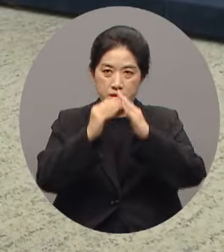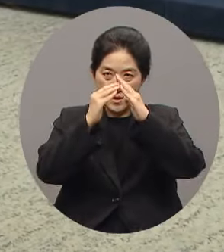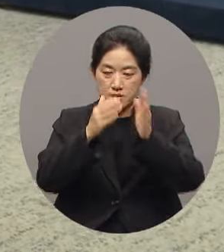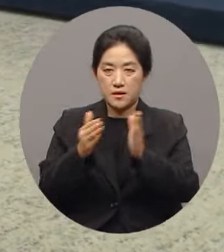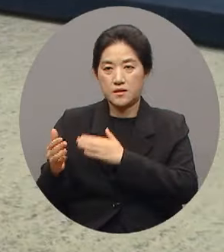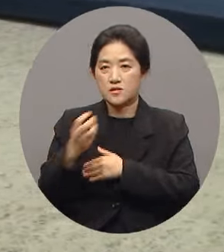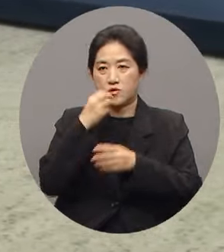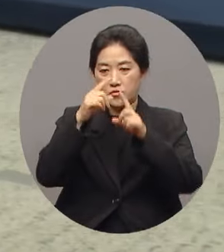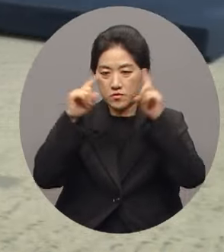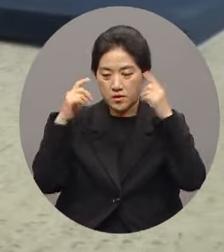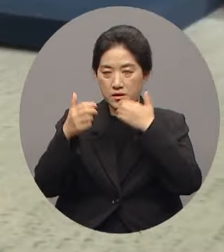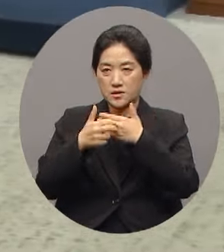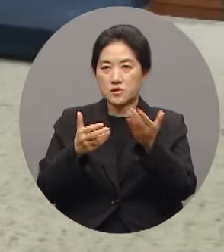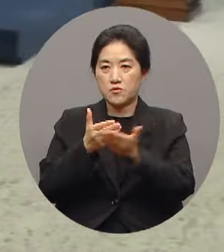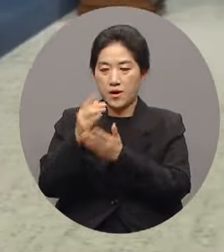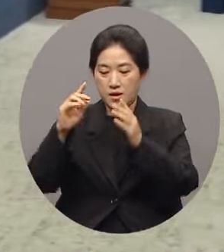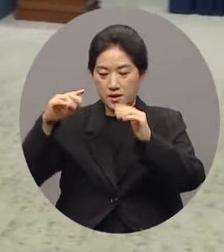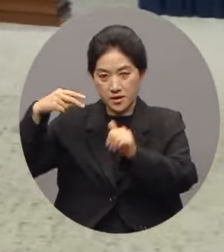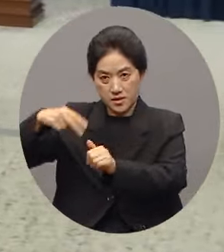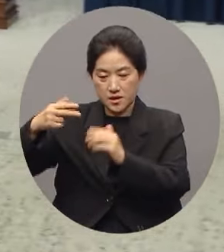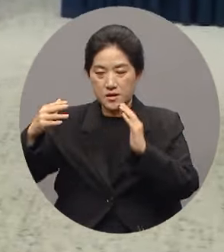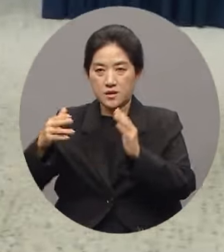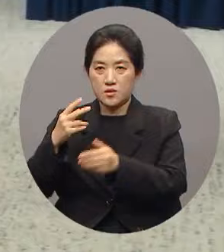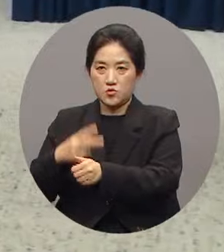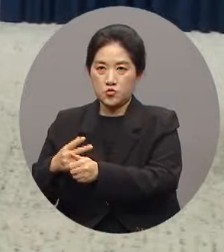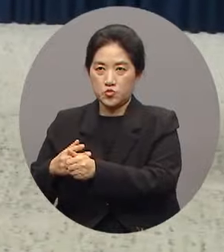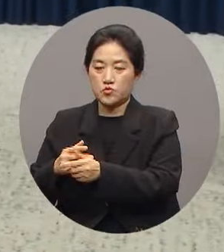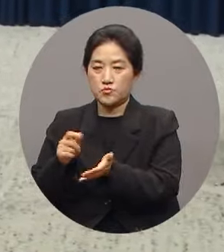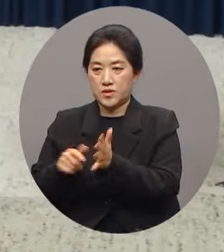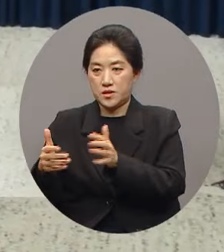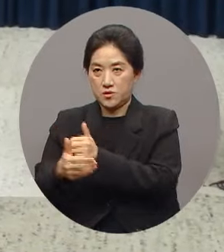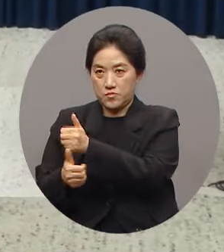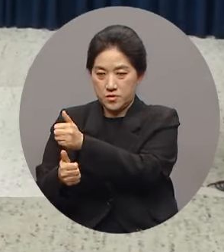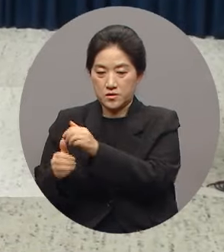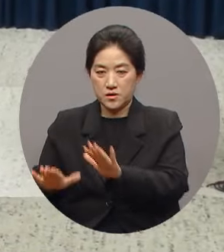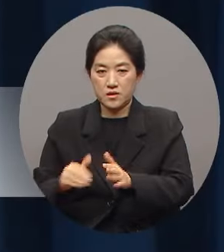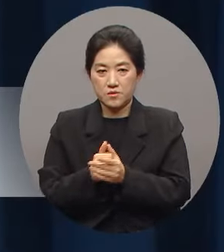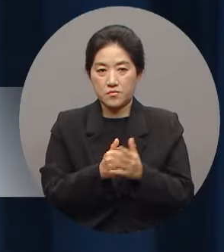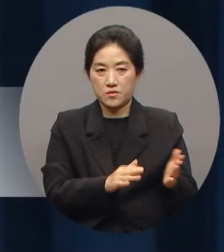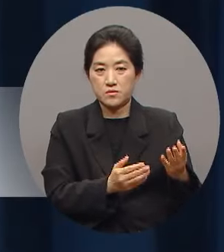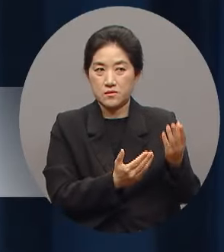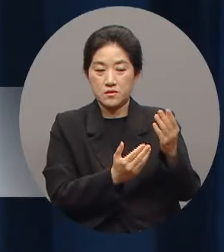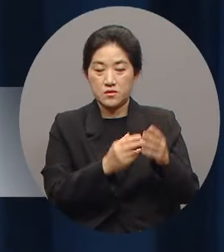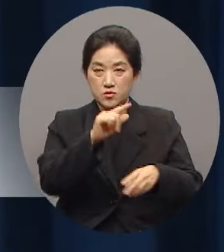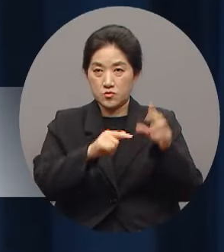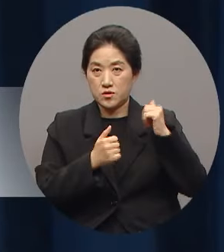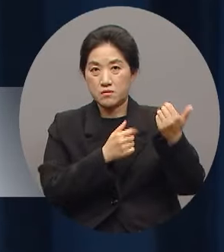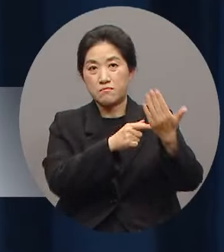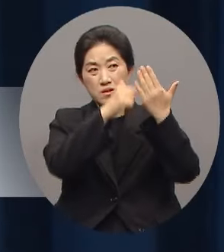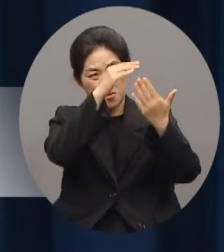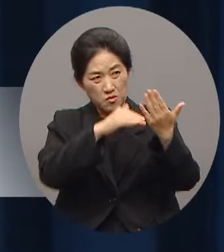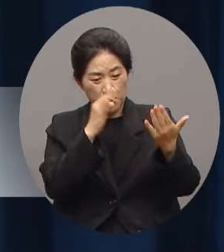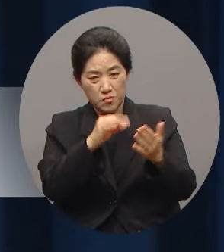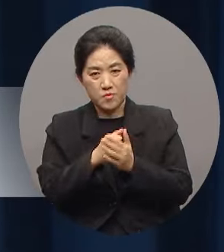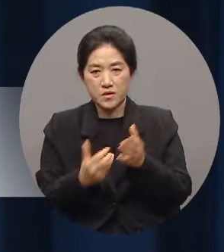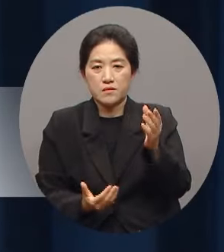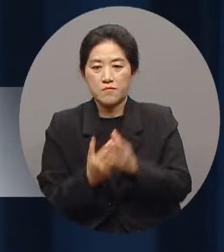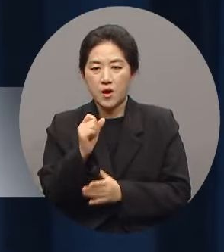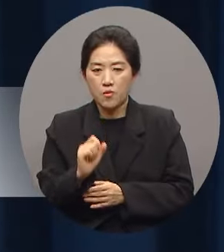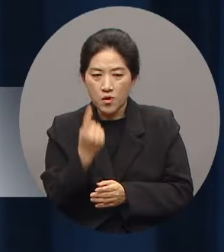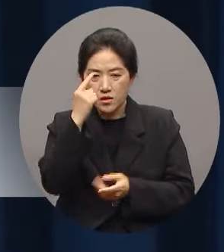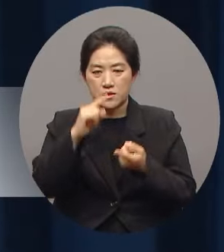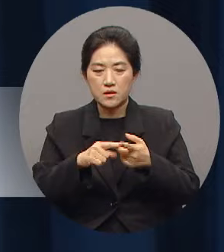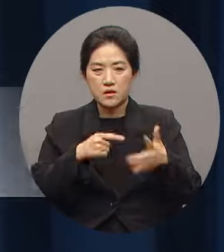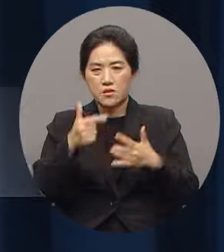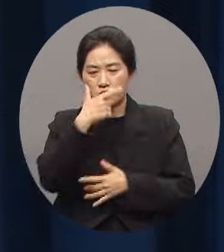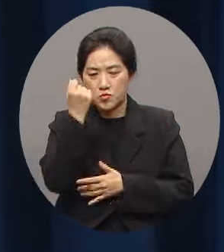한편 서울대 의대교수 비대위는 지난 1일 윤석열 대통령의 담화가 이번 사태의 원인에 대한 이해가 부족하고 본질을 호도하고